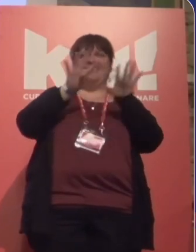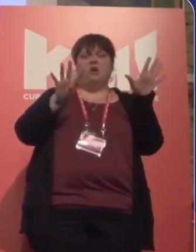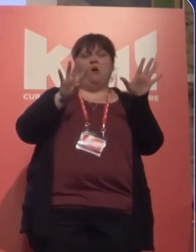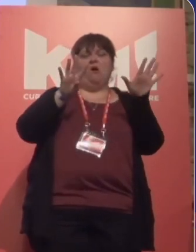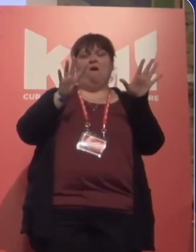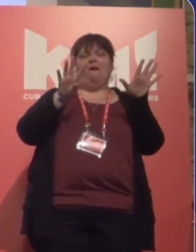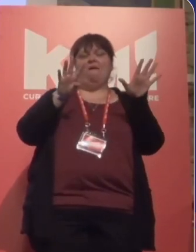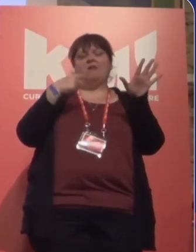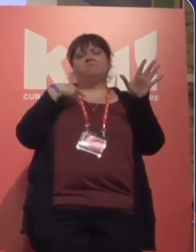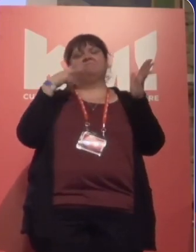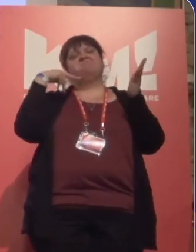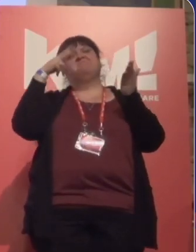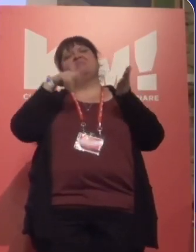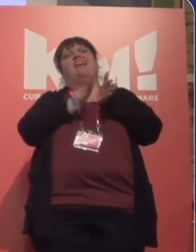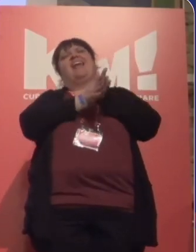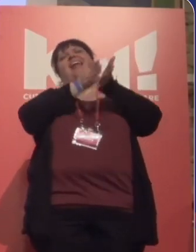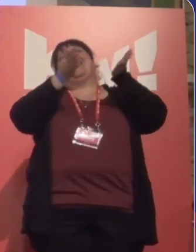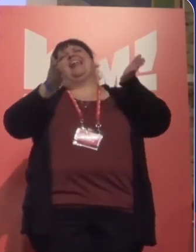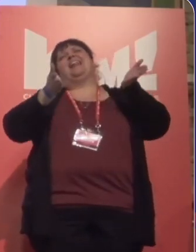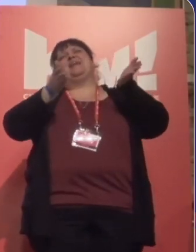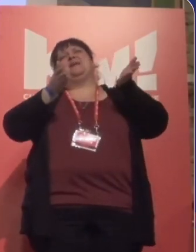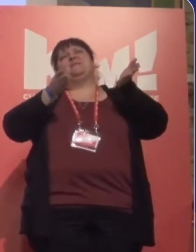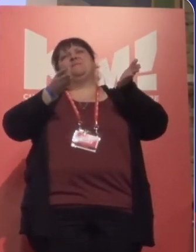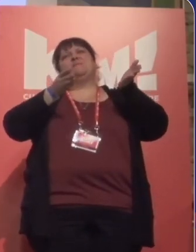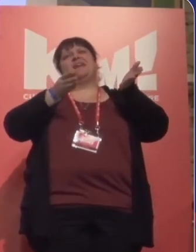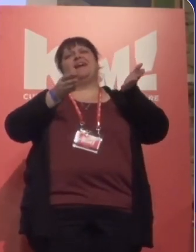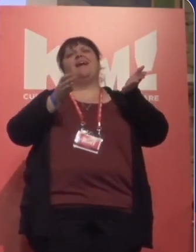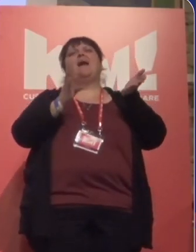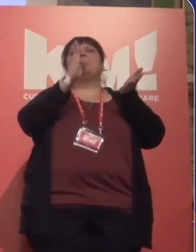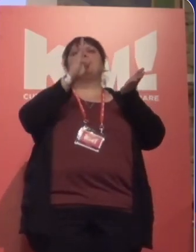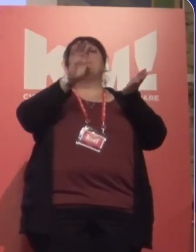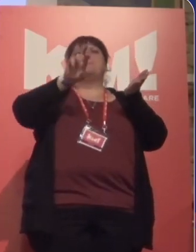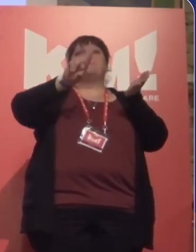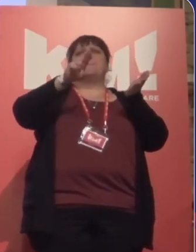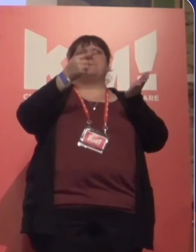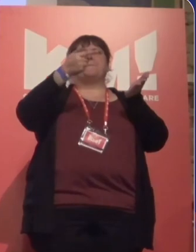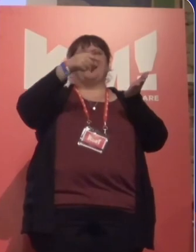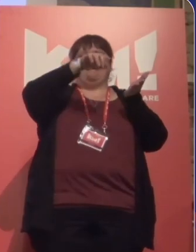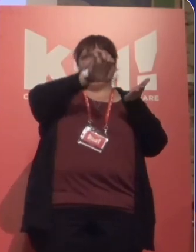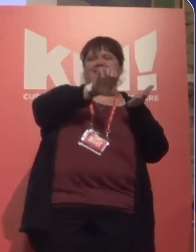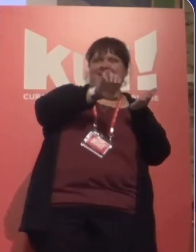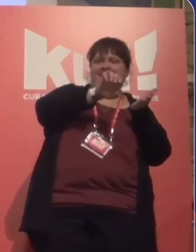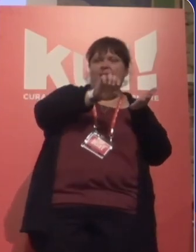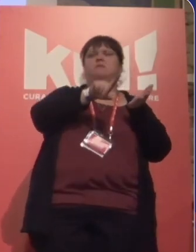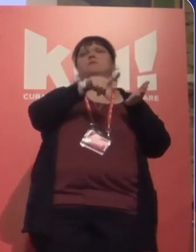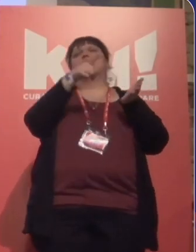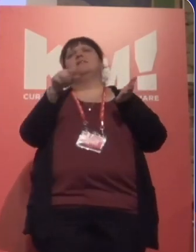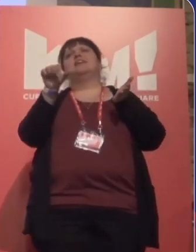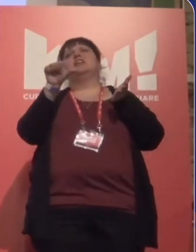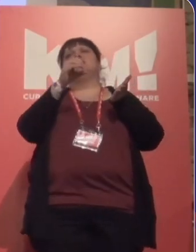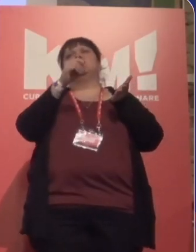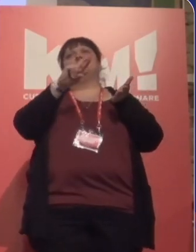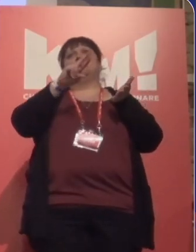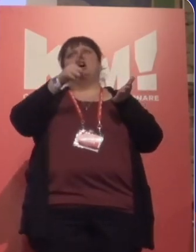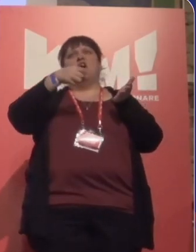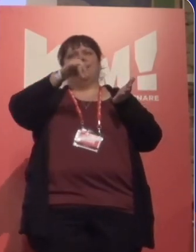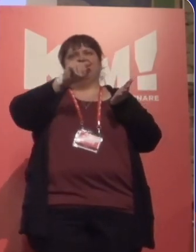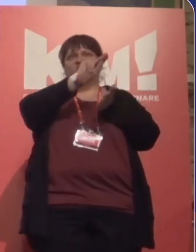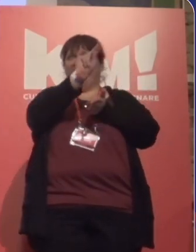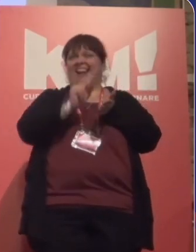dei nostri amici francesca bertè sergio sorgi sul diritto alla felicità